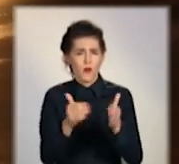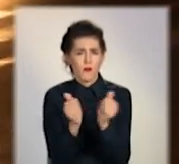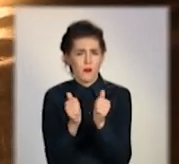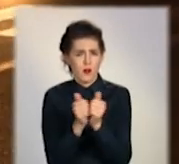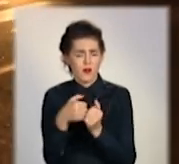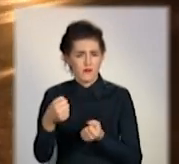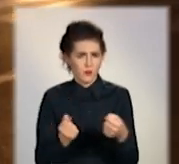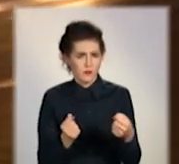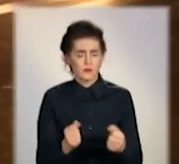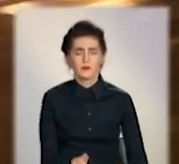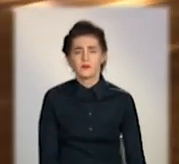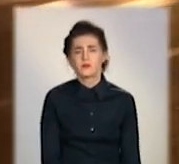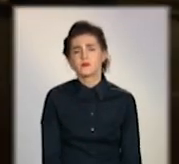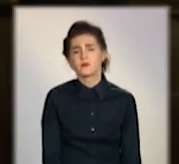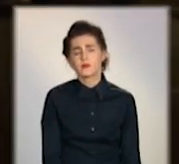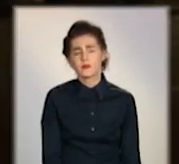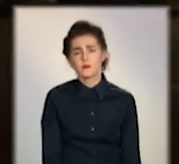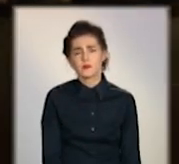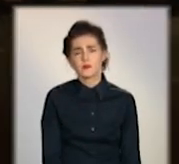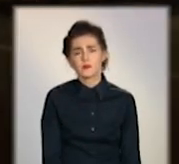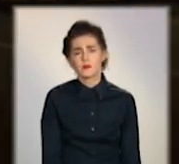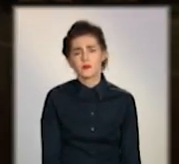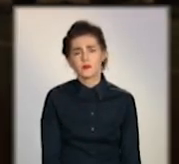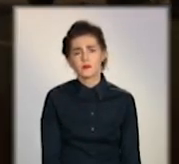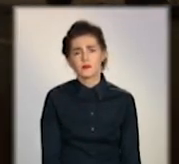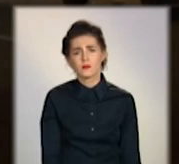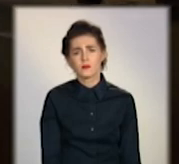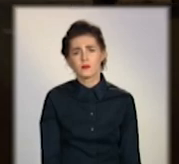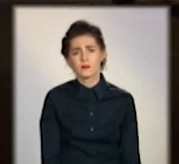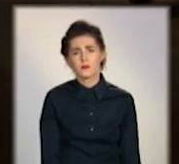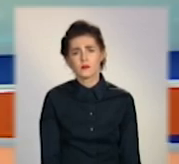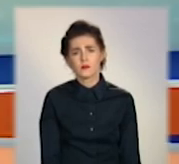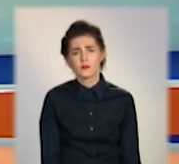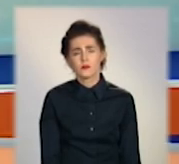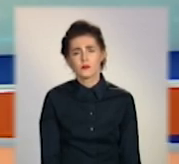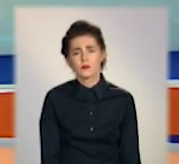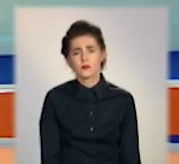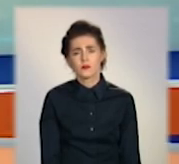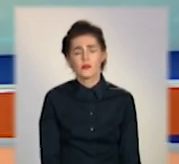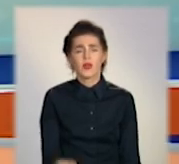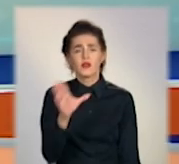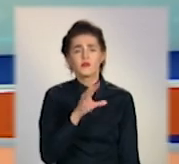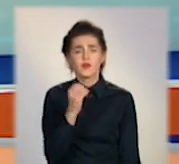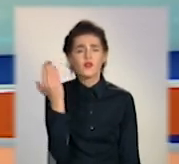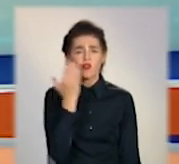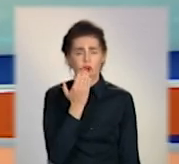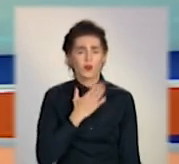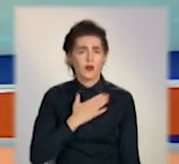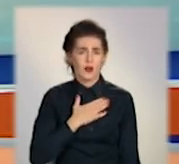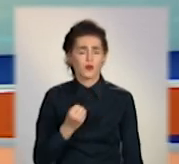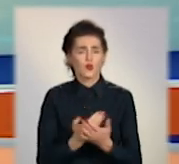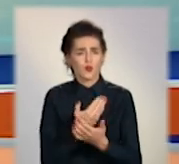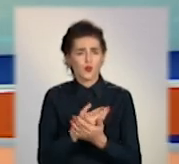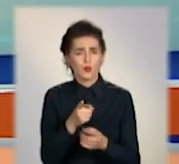узбіччям. Марія Сергійова, Максим Кривошейнко, телеканал «Донбас». Усі сюжети цього випуску ви